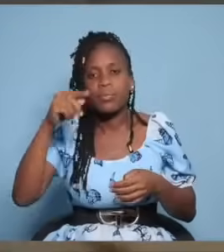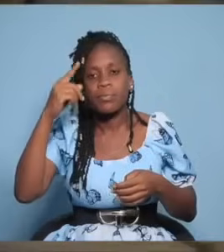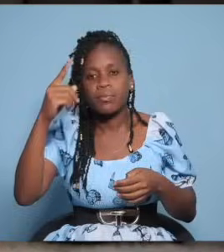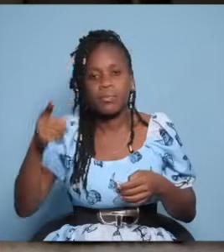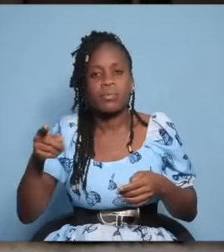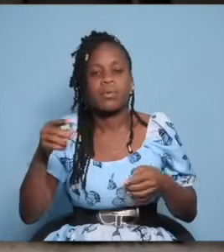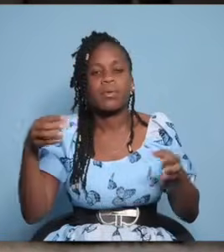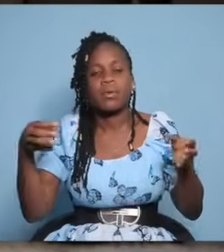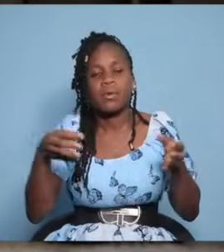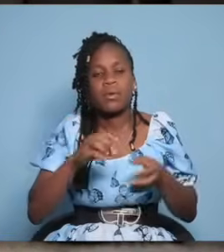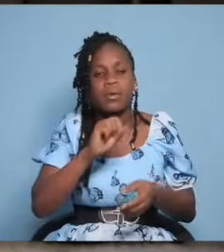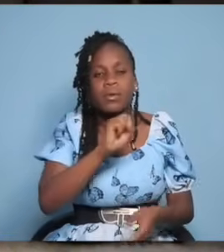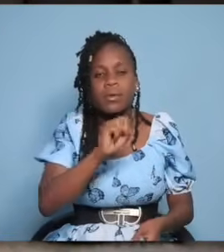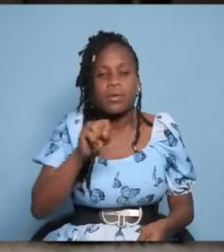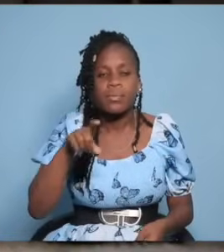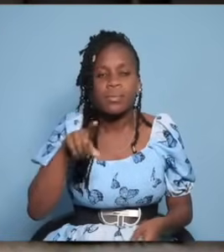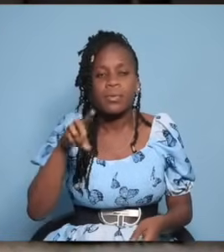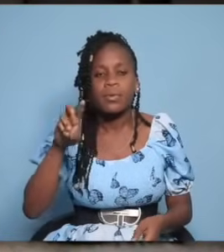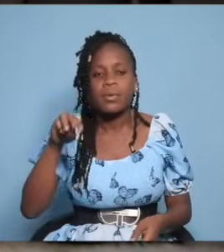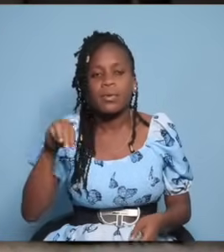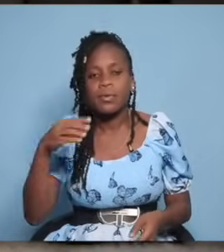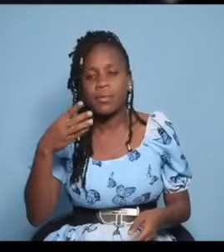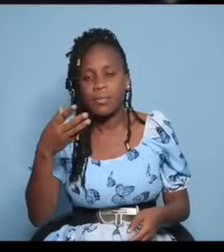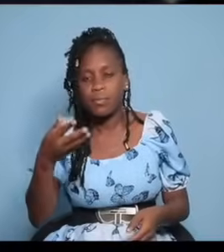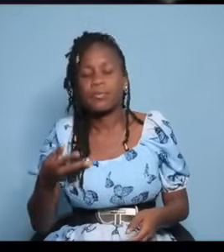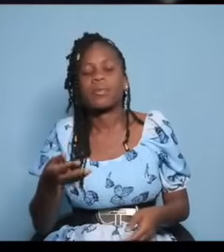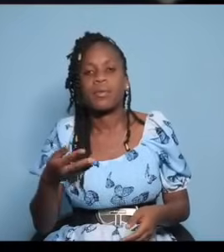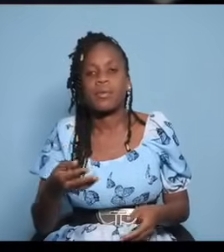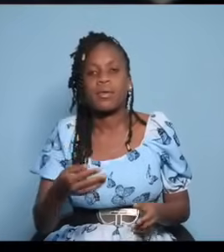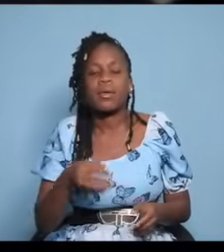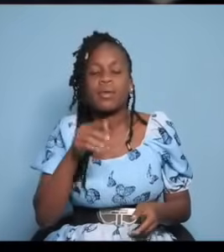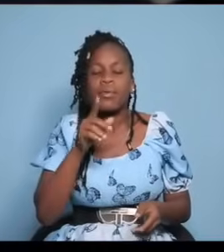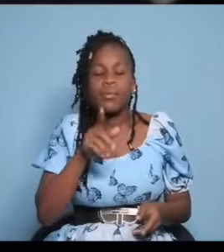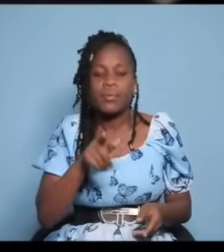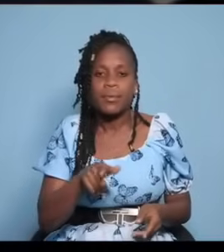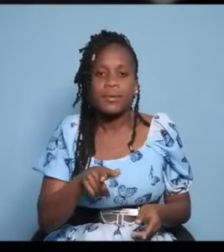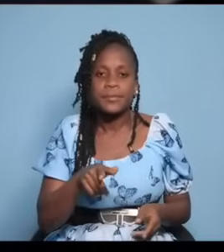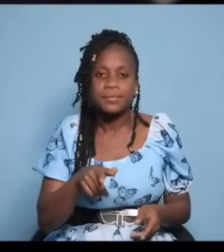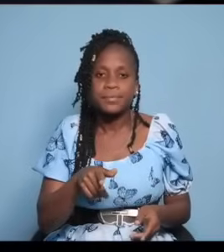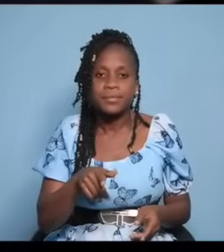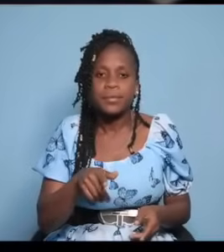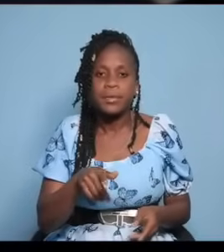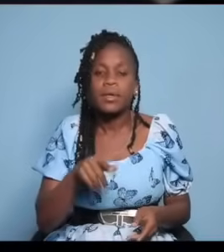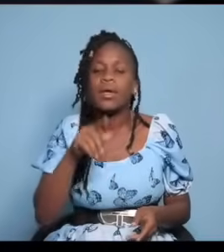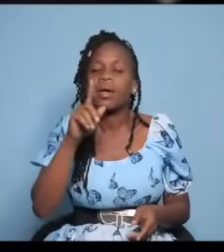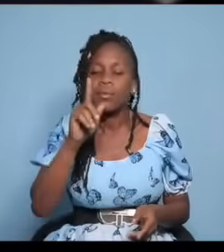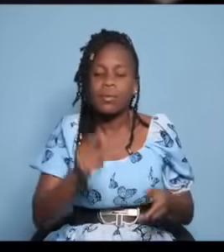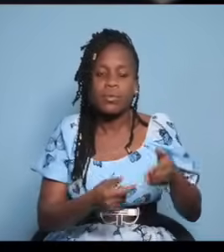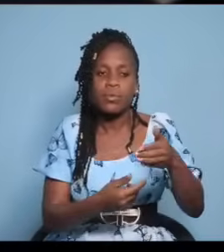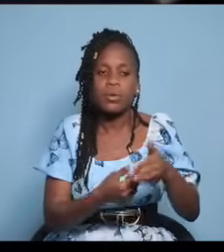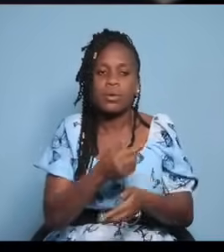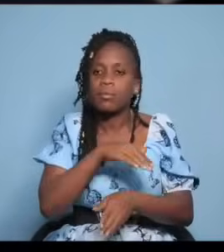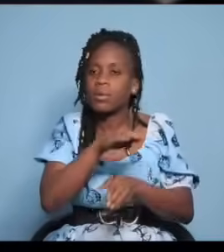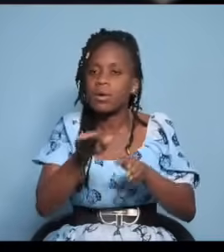cha SPLM, Sudan People's Liberation Movement, ambaye ndio anakotokea makamu wa rais huyu